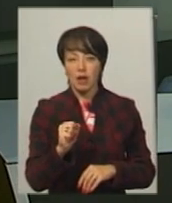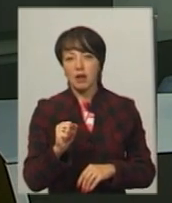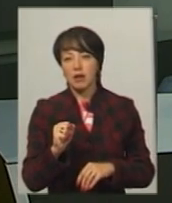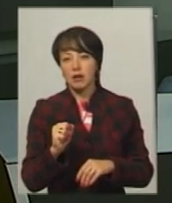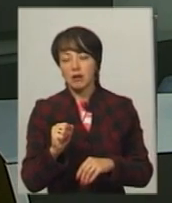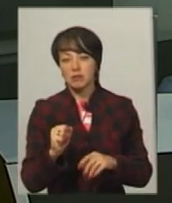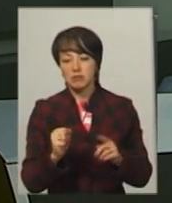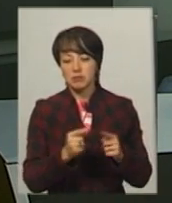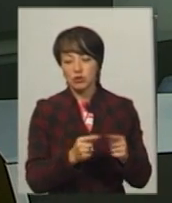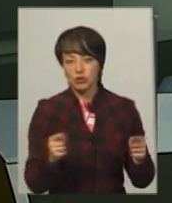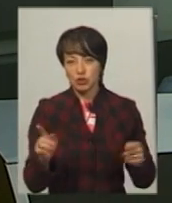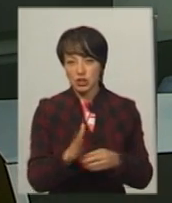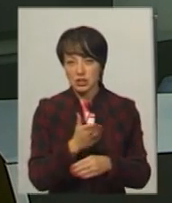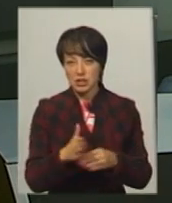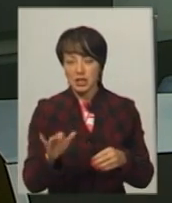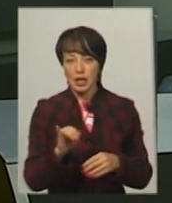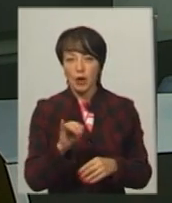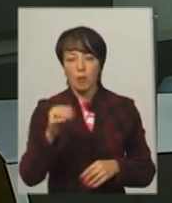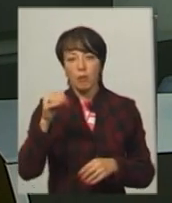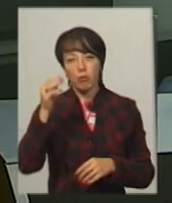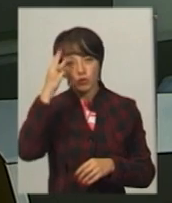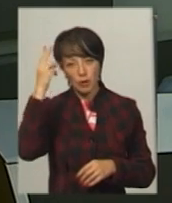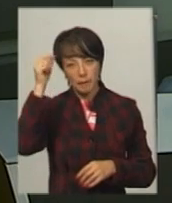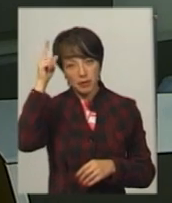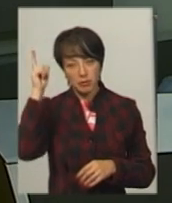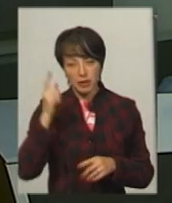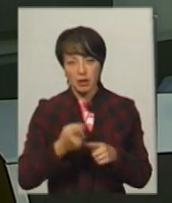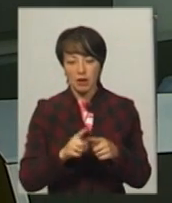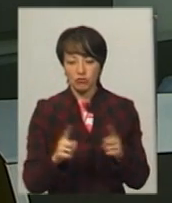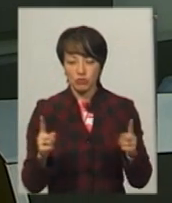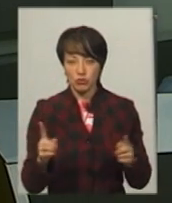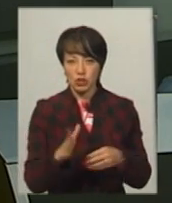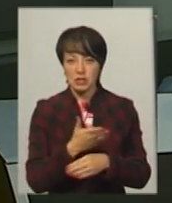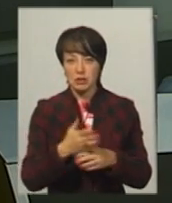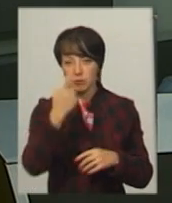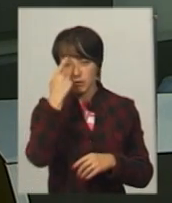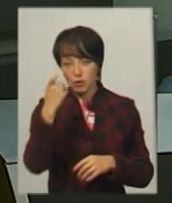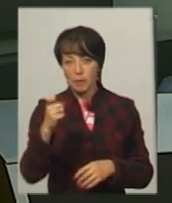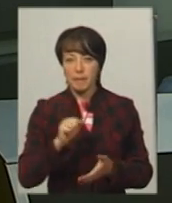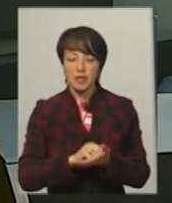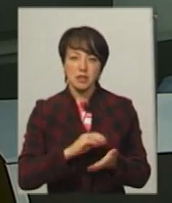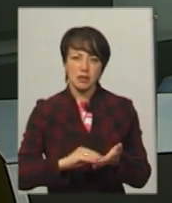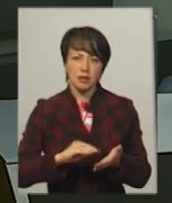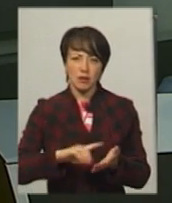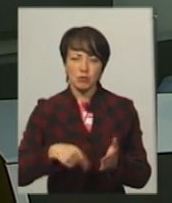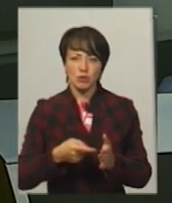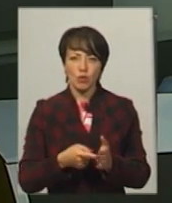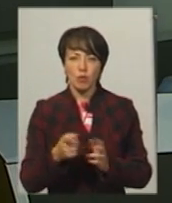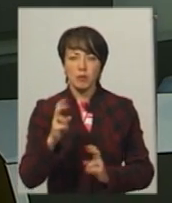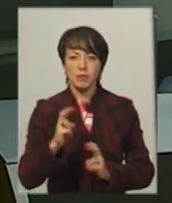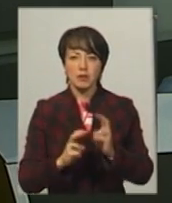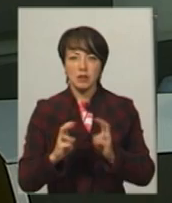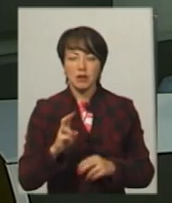Соборної та на вулиці Проскурівського підпілля від Подільської до Соборної. Про це повідомив прес-секретар міського комунального